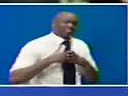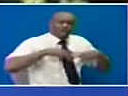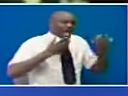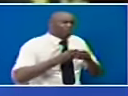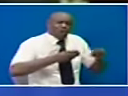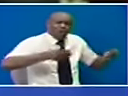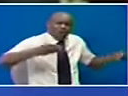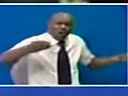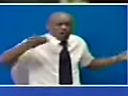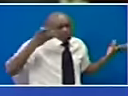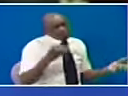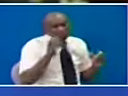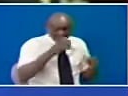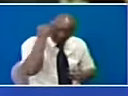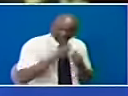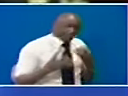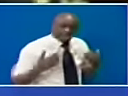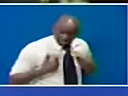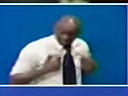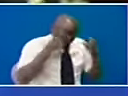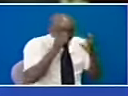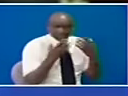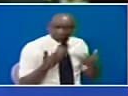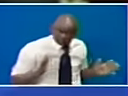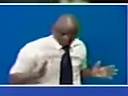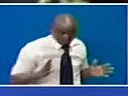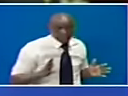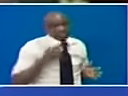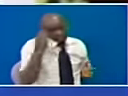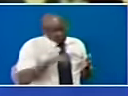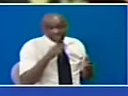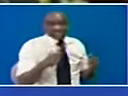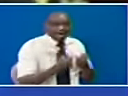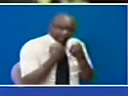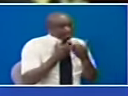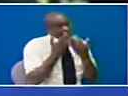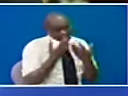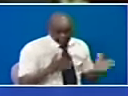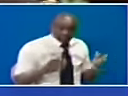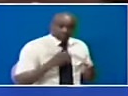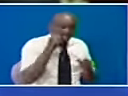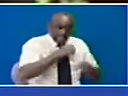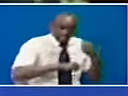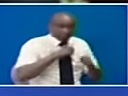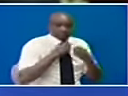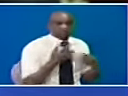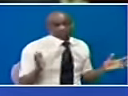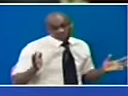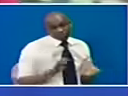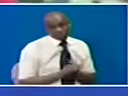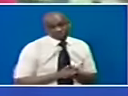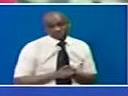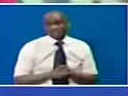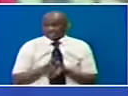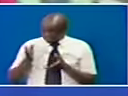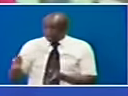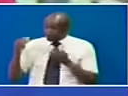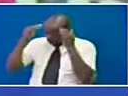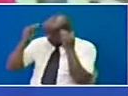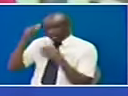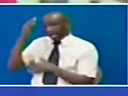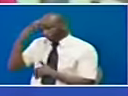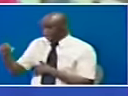paka lini? Lazima yafikiwe kiwango utoe uamuzi kwamba imekuwa hivi, wacha tufanye tuchukue hatua ili na, tuweze kusonga. Na mmefahamisha mahakama kuhusu